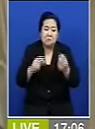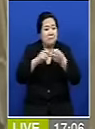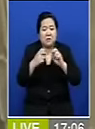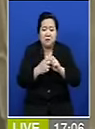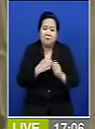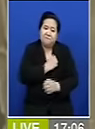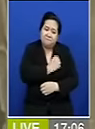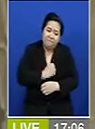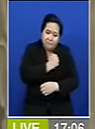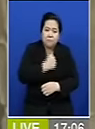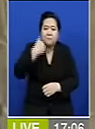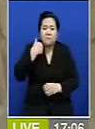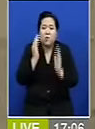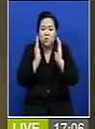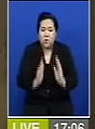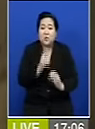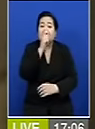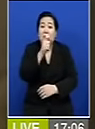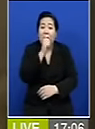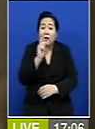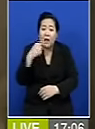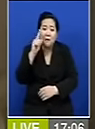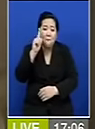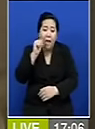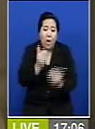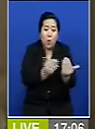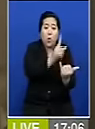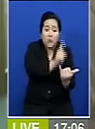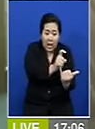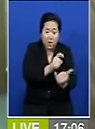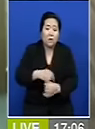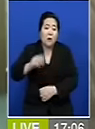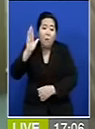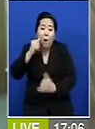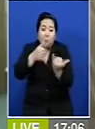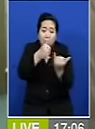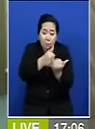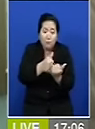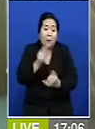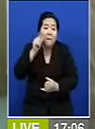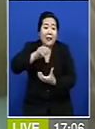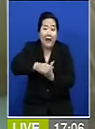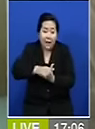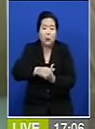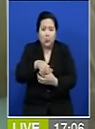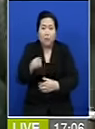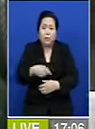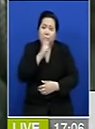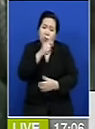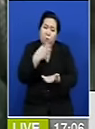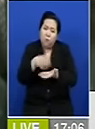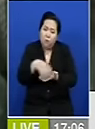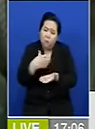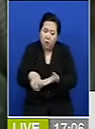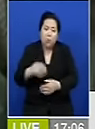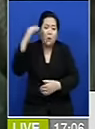ที่ถูกสัมภาษณ์ก็คือคุณแม่ของเด็กหญิงภรรยาของพ่อเด็กนี่แหละนะฮะก็พูดถึงกรณีที่เจ้าหน้าที่ต